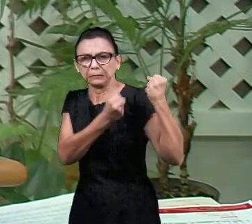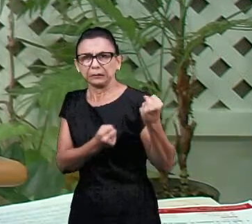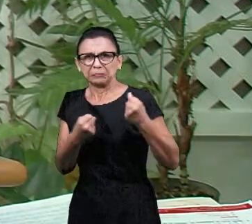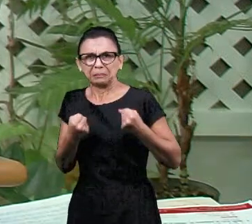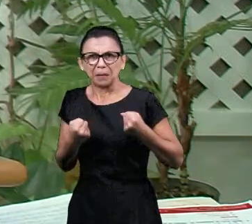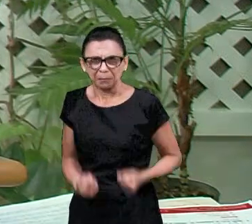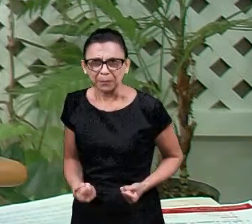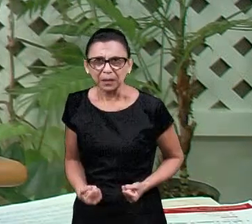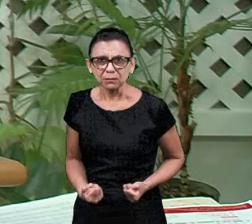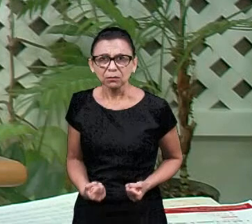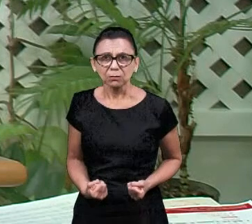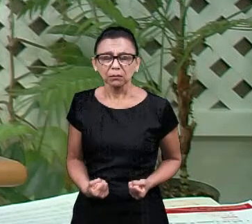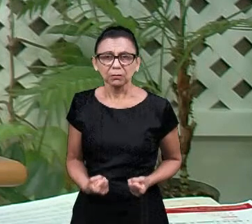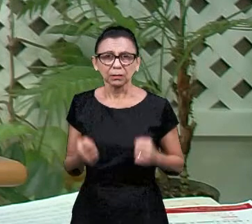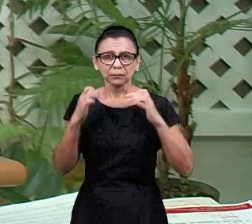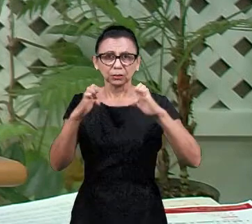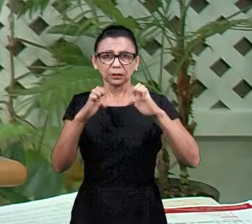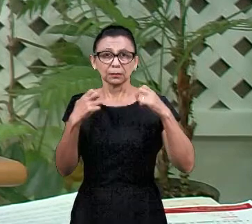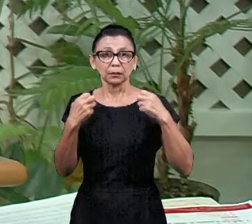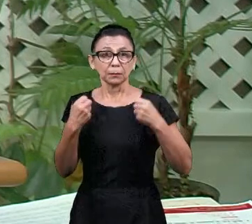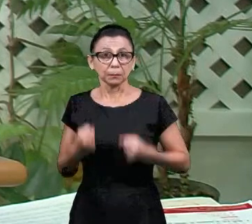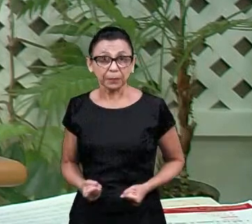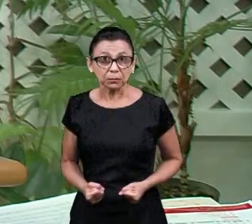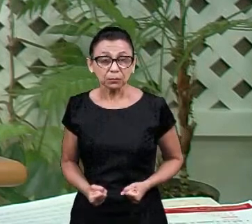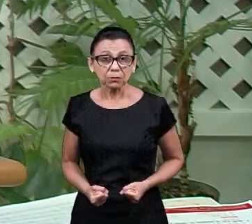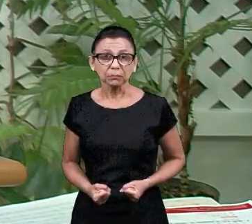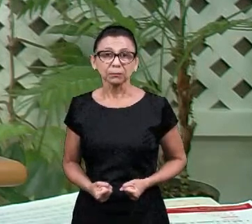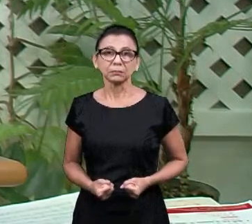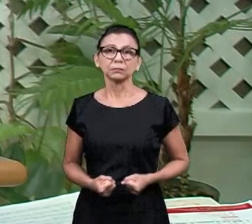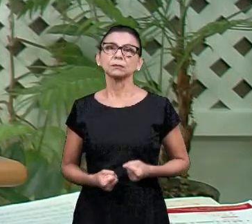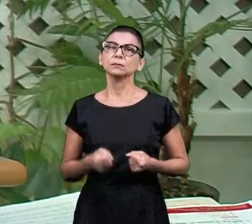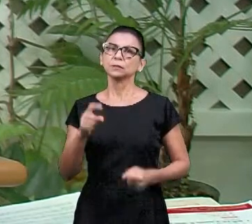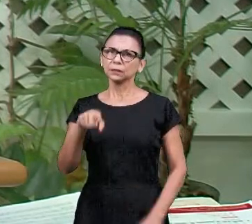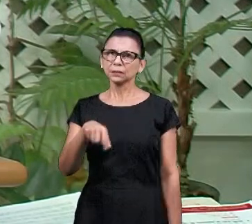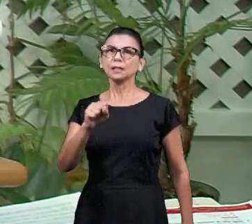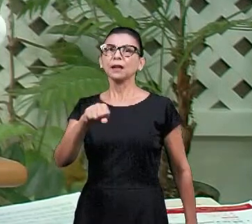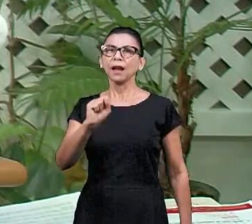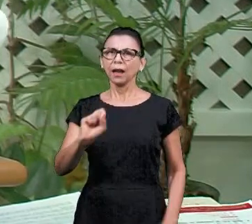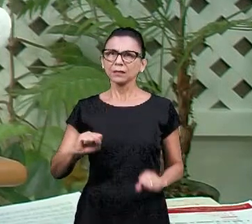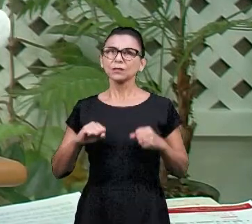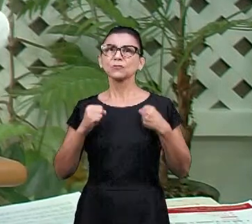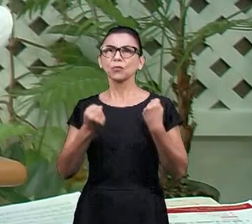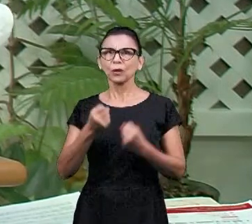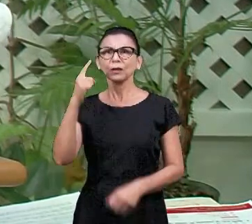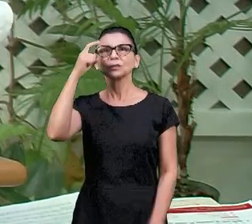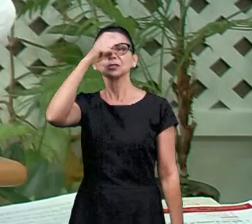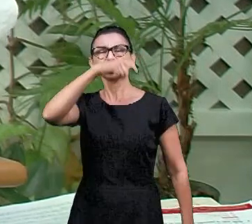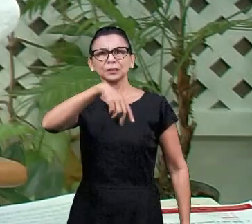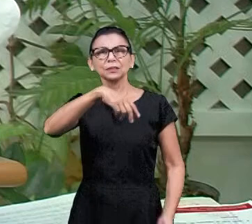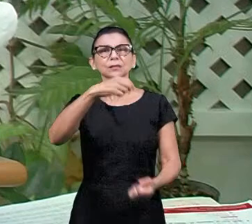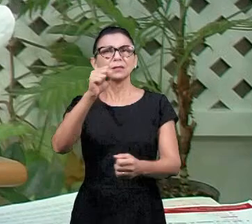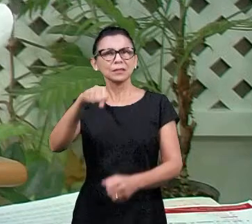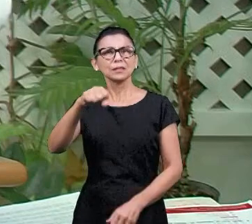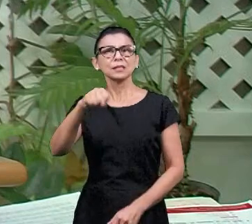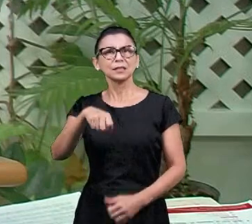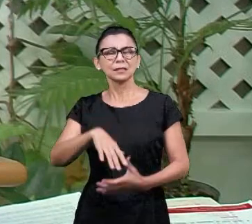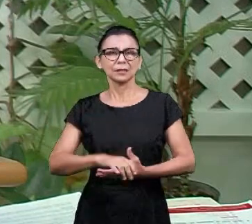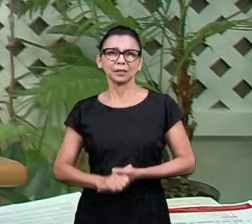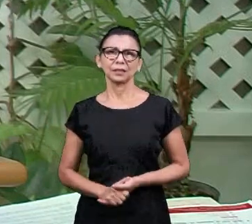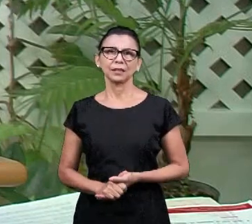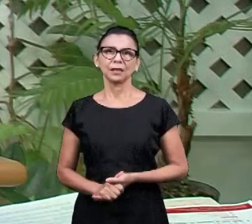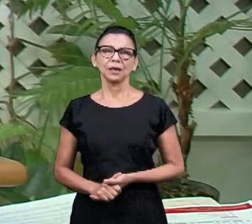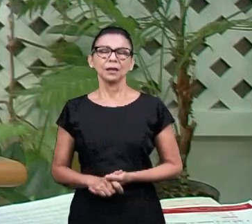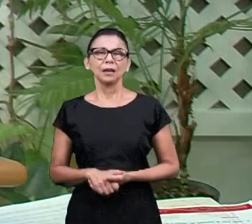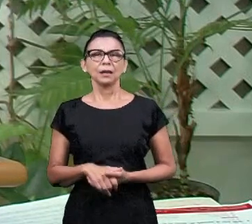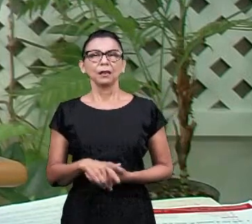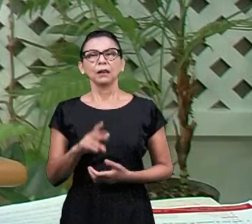la force, en luttant pour une vie. Ça, c'est le salut. Ça, c'est votre prochain. Ce n'est pas celui